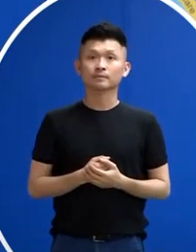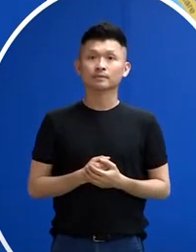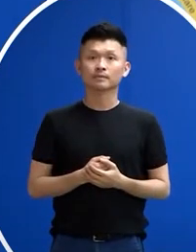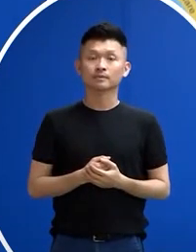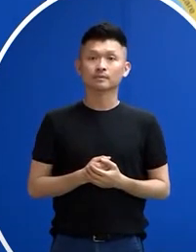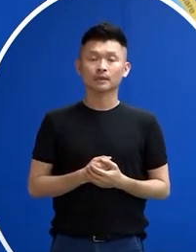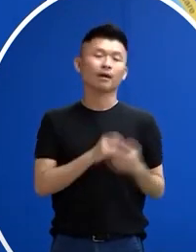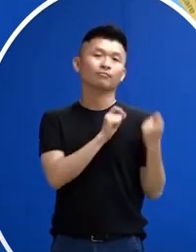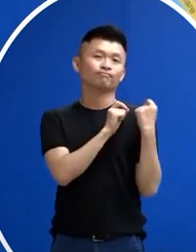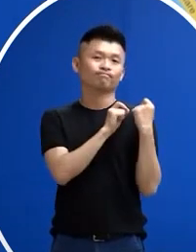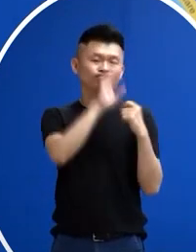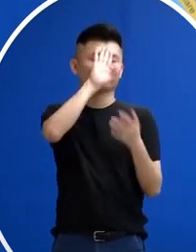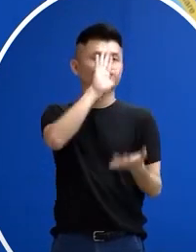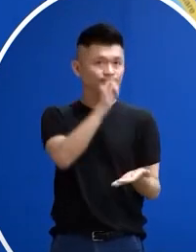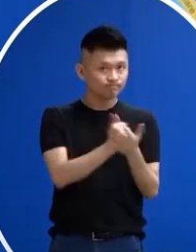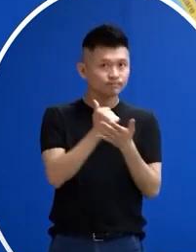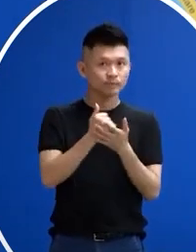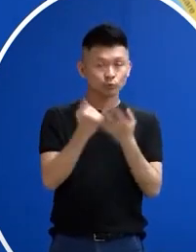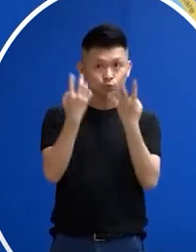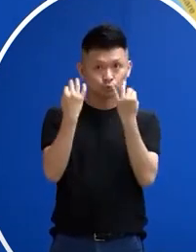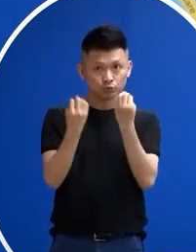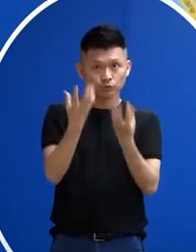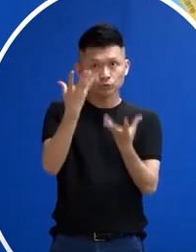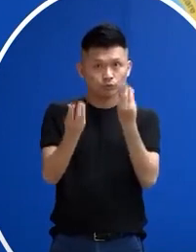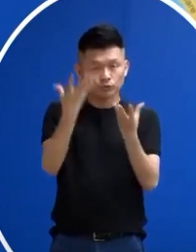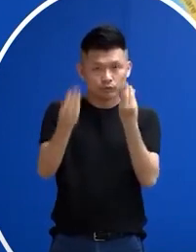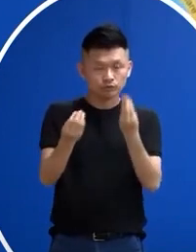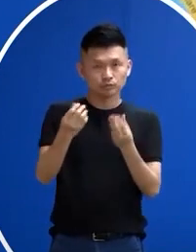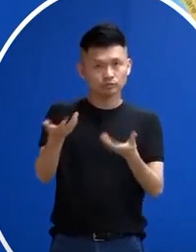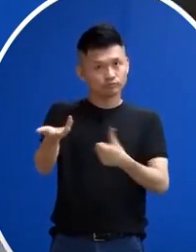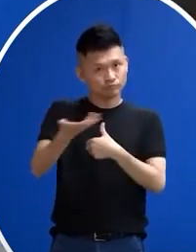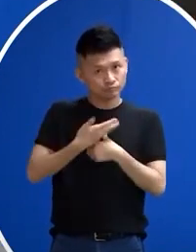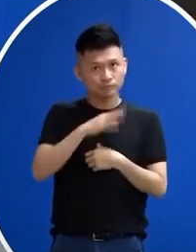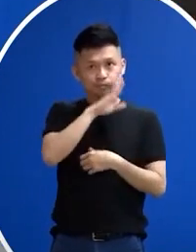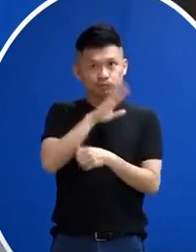较近期感染的，这些其实都可以提供一些参考。